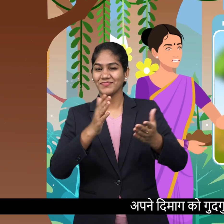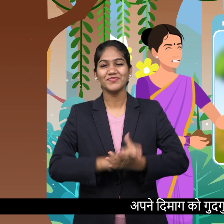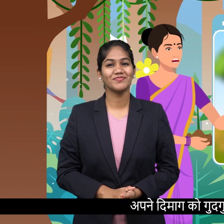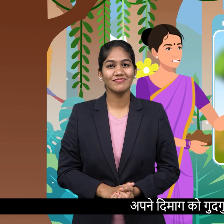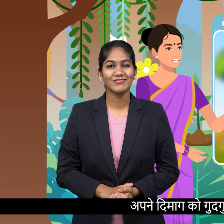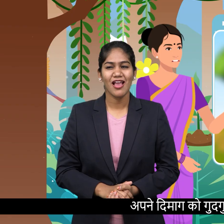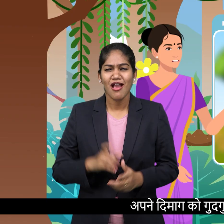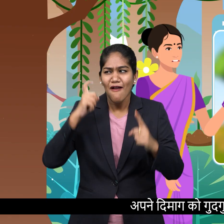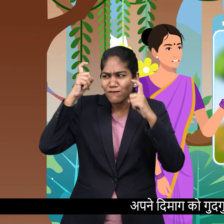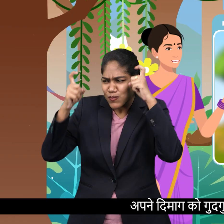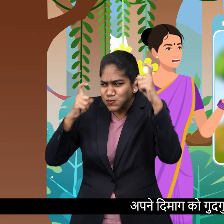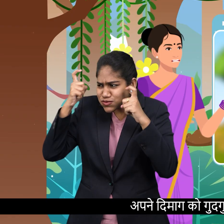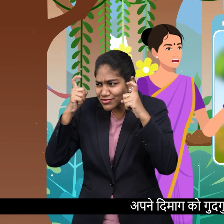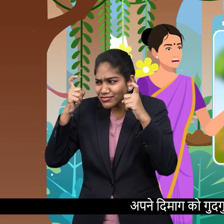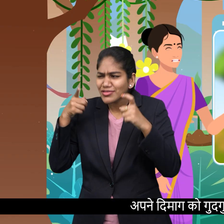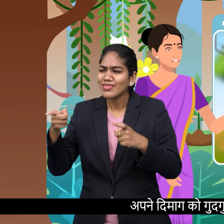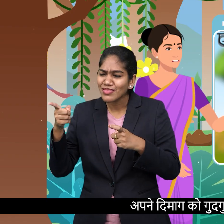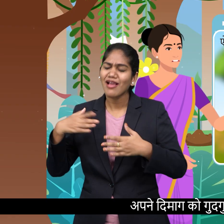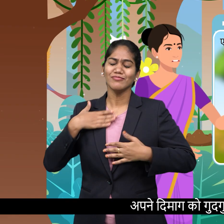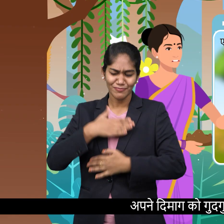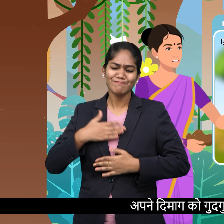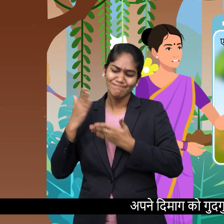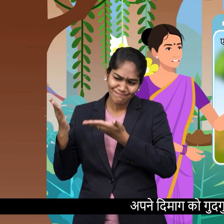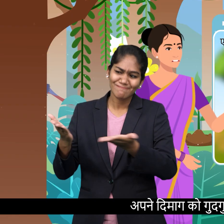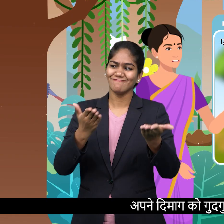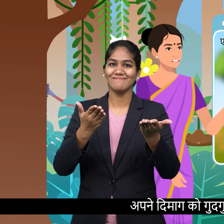अपने दिमाग को गुदगुदाओ और आनंद भी लो।